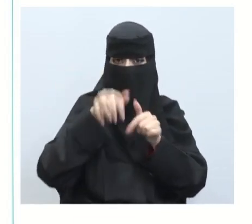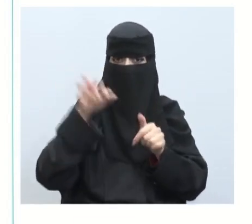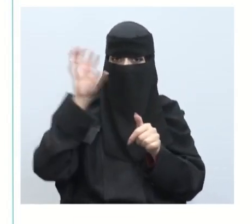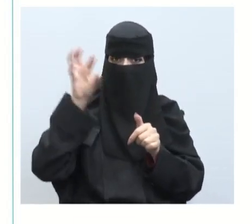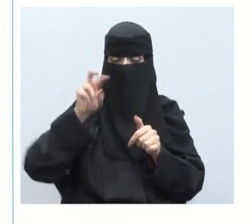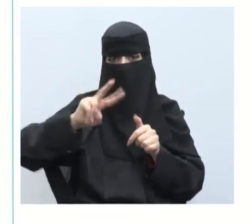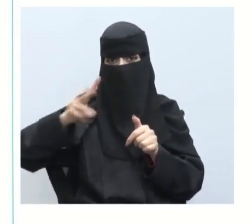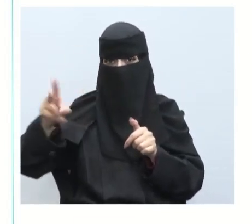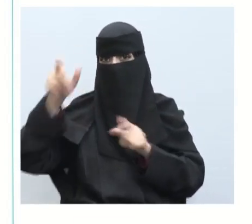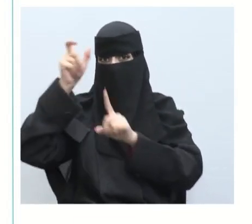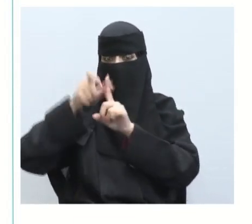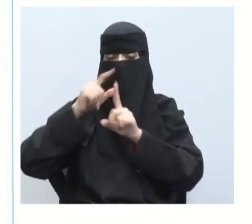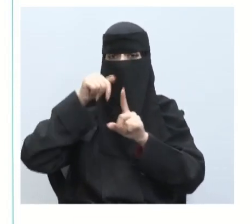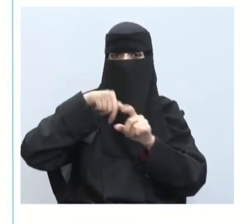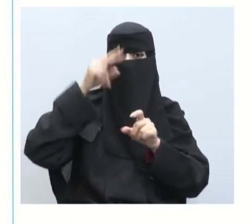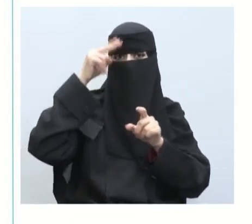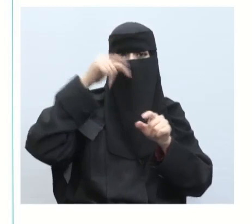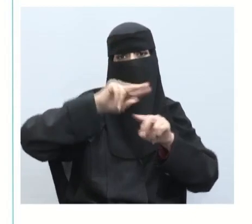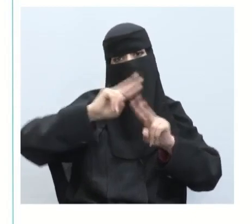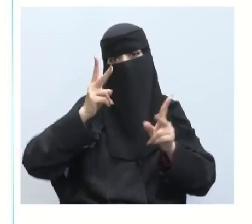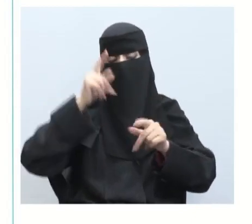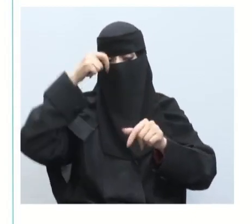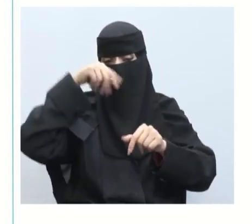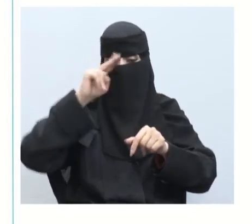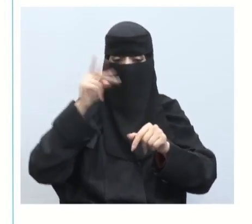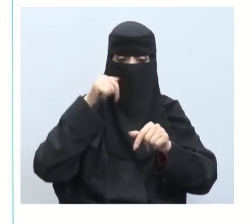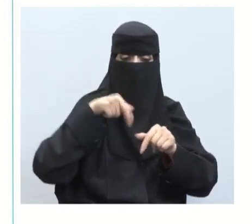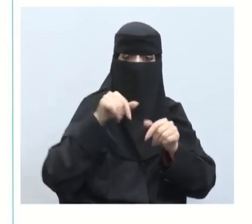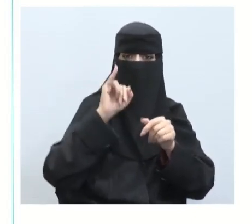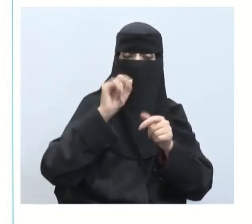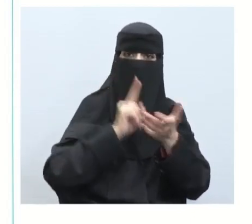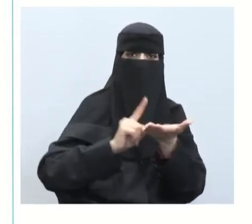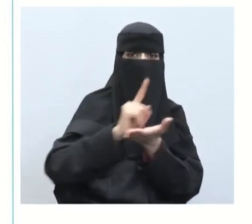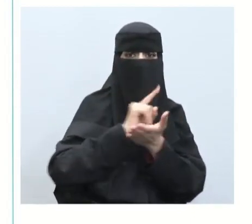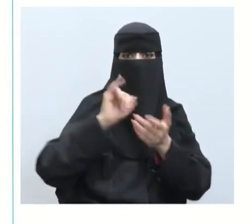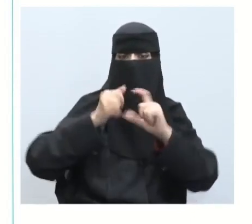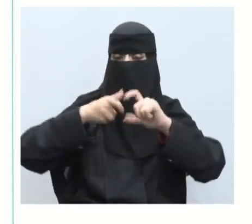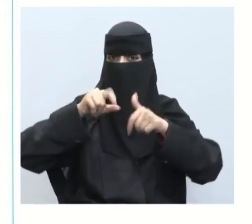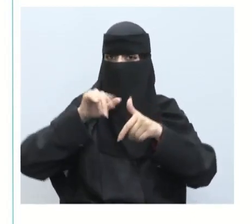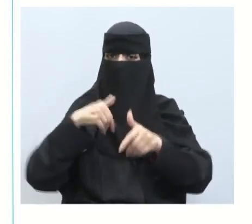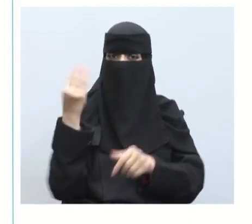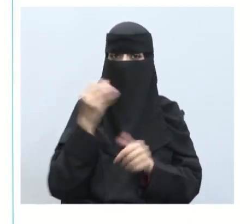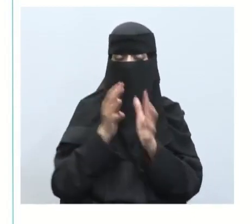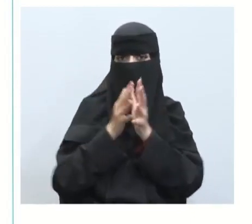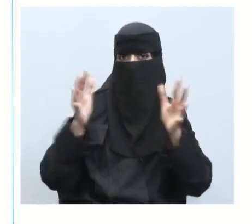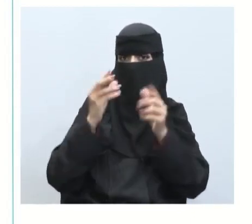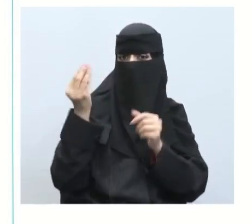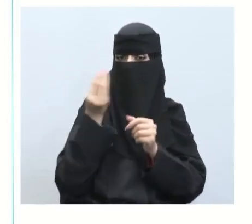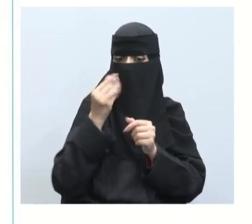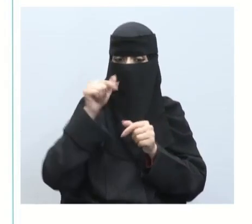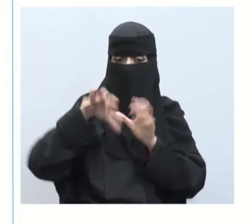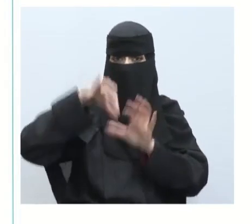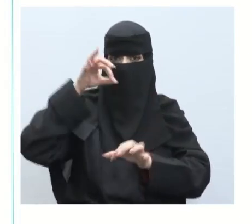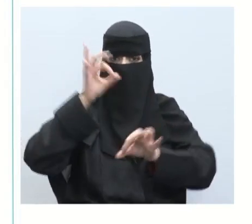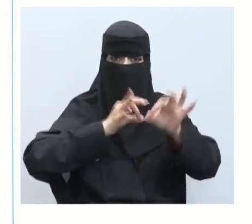متعدده الجنسيات الموارد المنظمه هل هي كبيره هل هي قليله وهذا يجعلها تاخذ الاستراتيجيه المناسبه كذلك